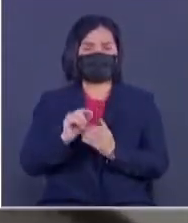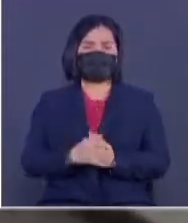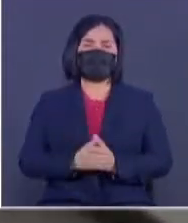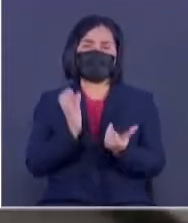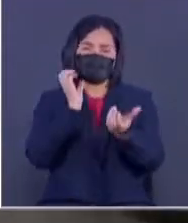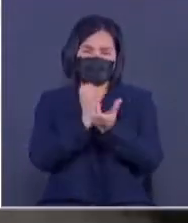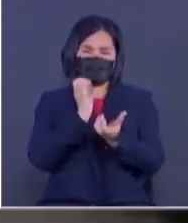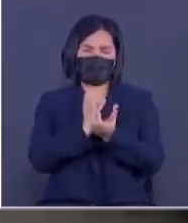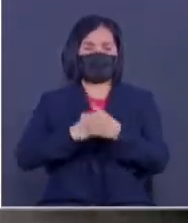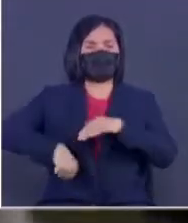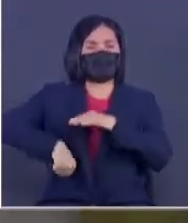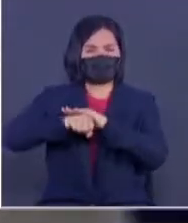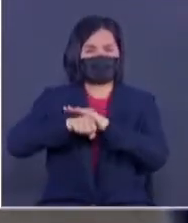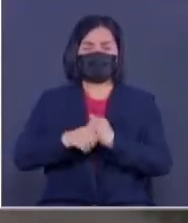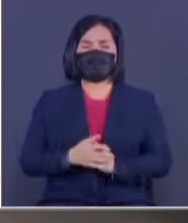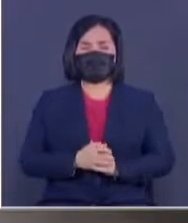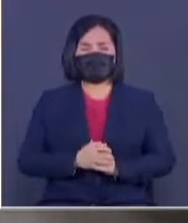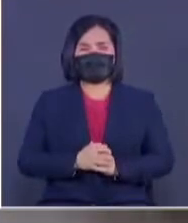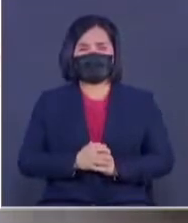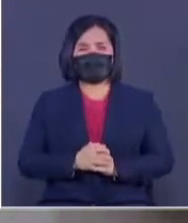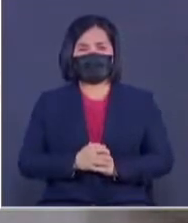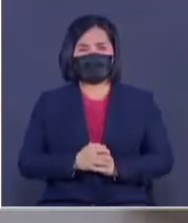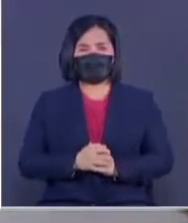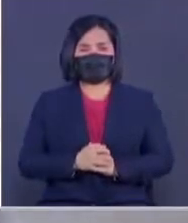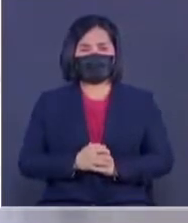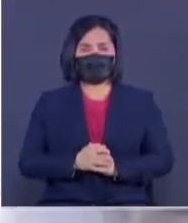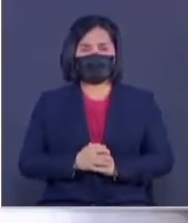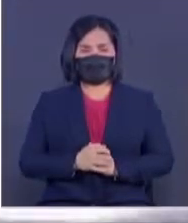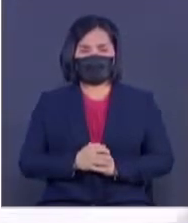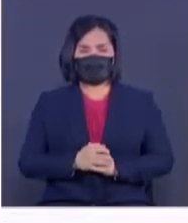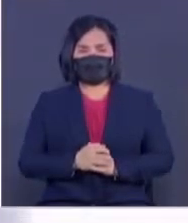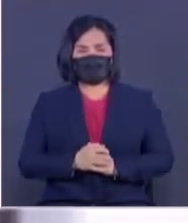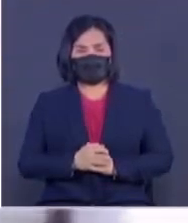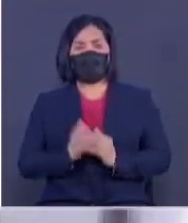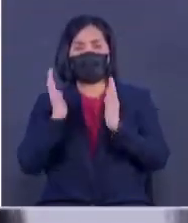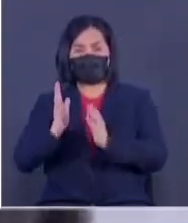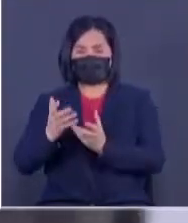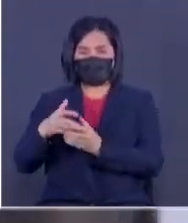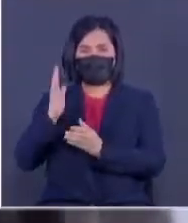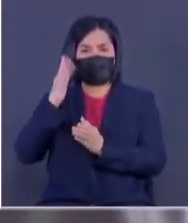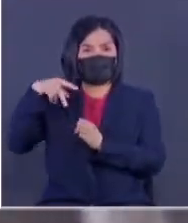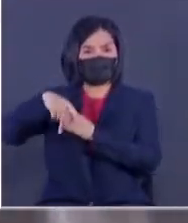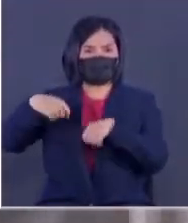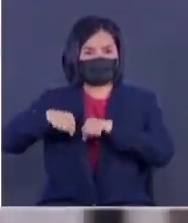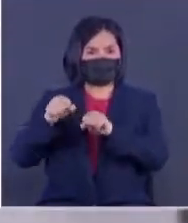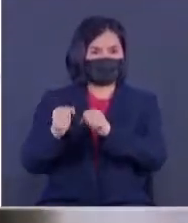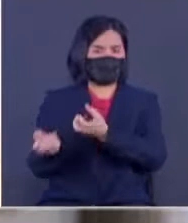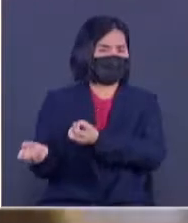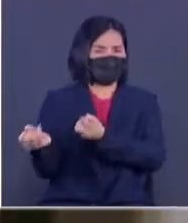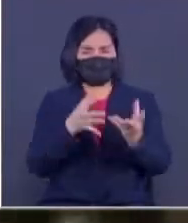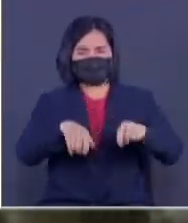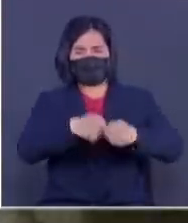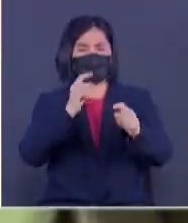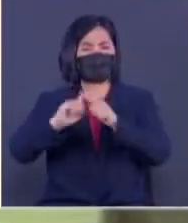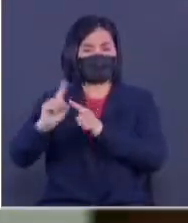การพนันฟุตบอลส่วนพฤติกรรมของผู้ก่อเหตุครับขณะนี้เนี่ยรู้ตัวแล้วว่านายคนนี้คือนายเก่งแน่นอนแหละว่